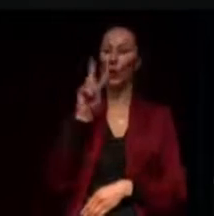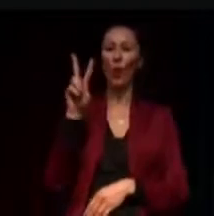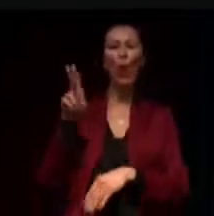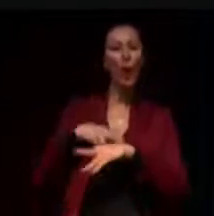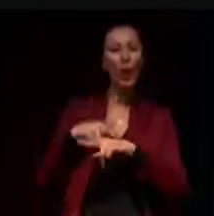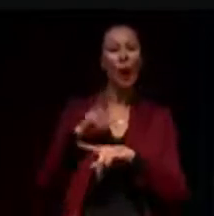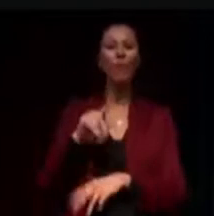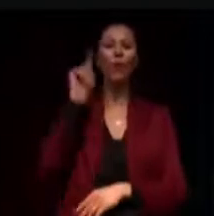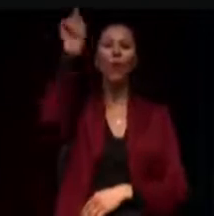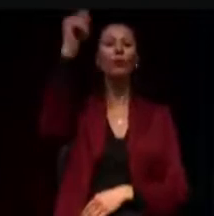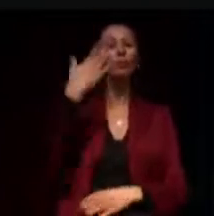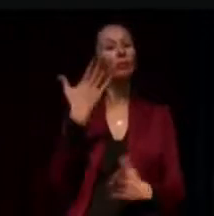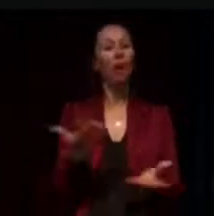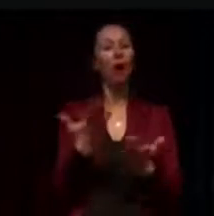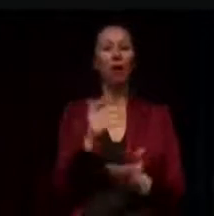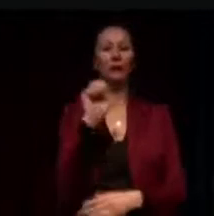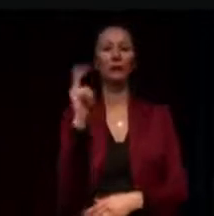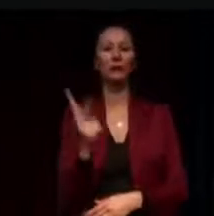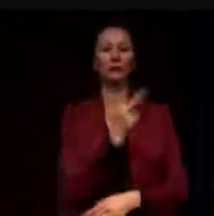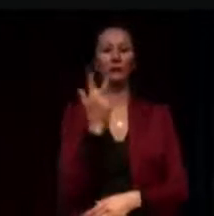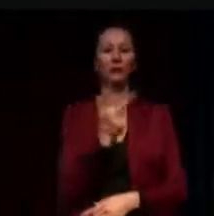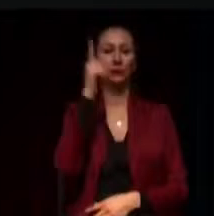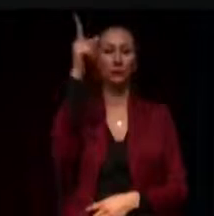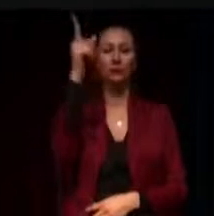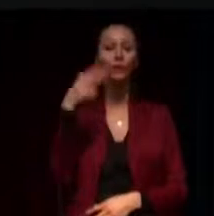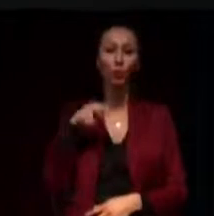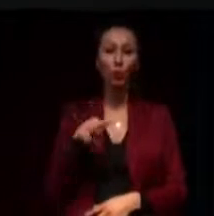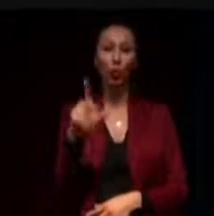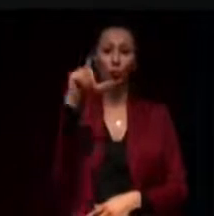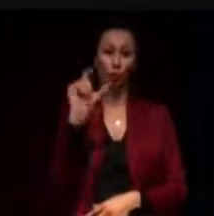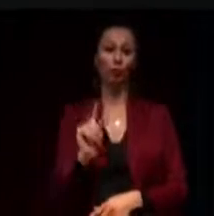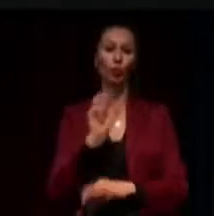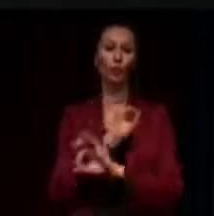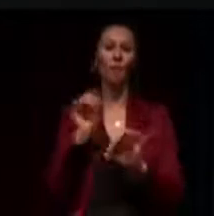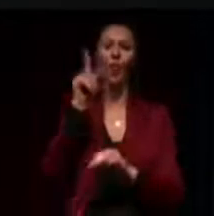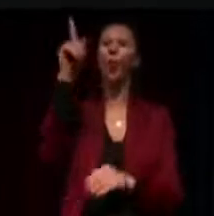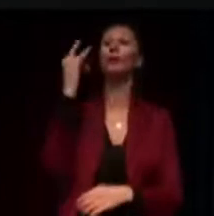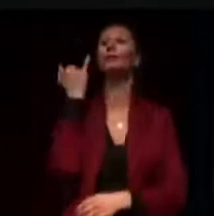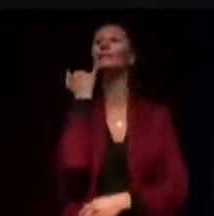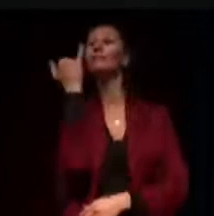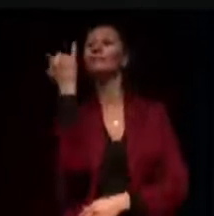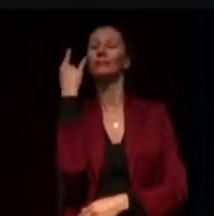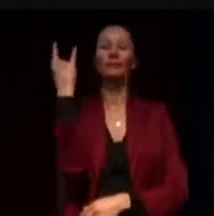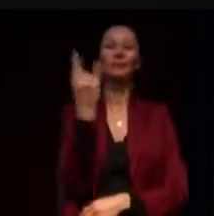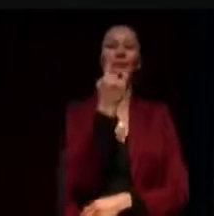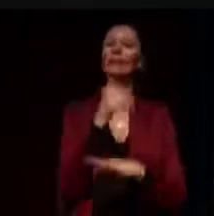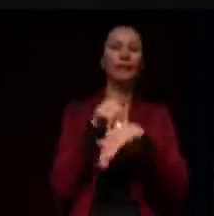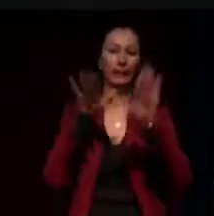daha hızlısı. Daha hızlısı. Çünkü bir yolcu taşıyacak. Orada nostaljik ziyaret yapmayacak yani.